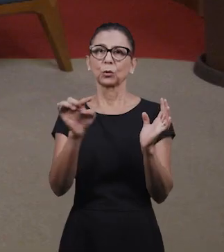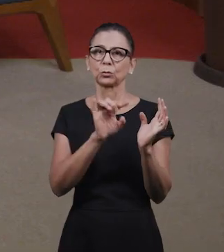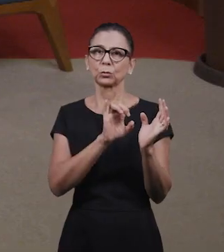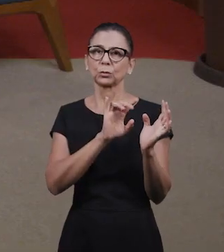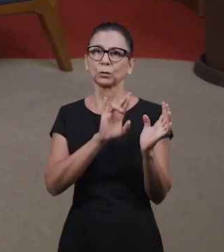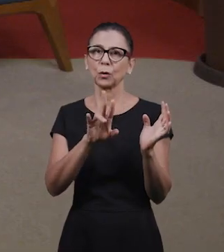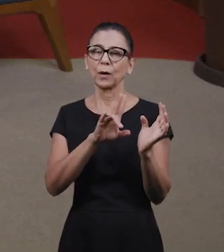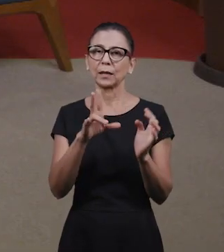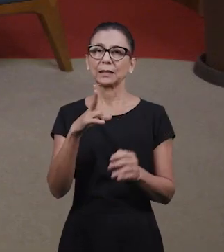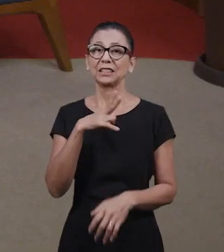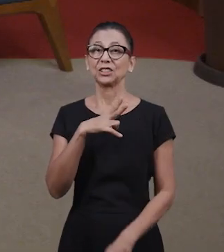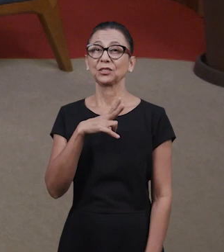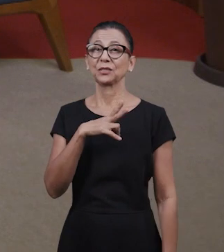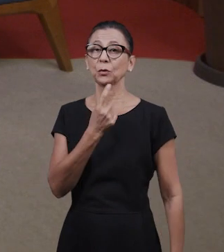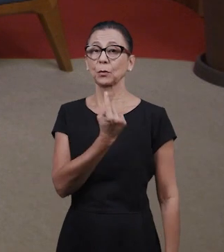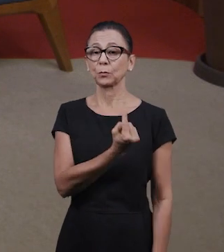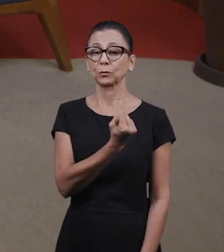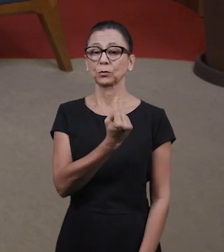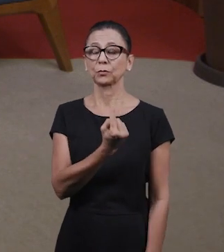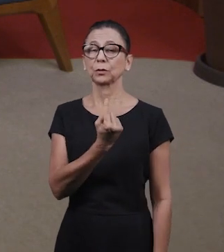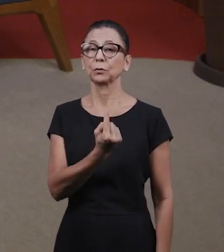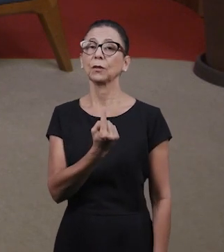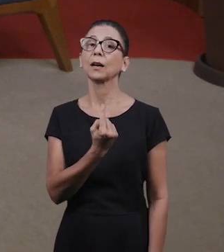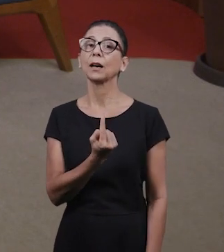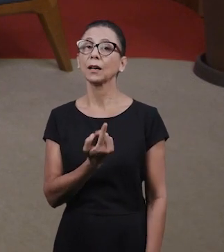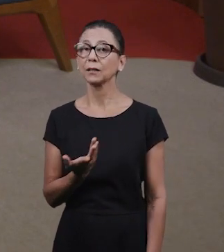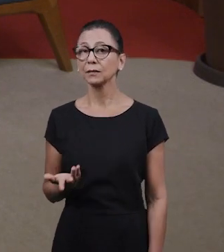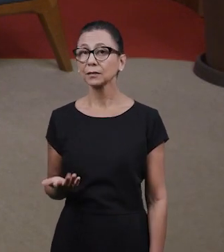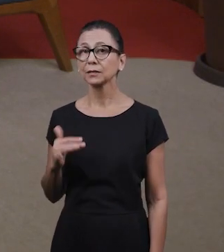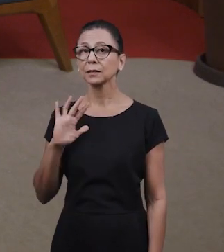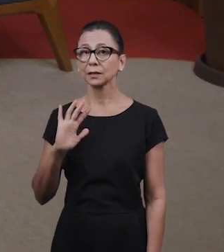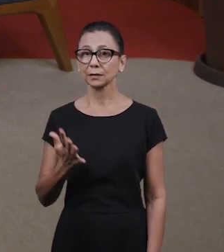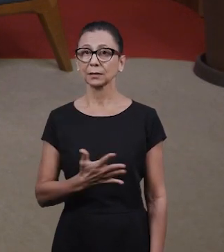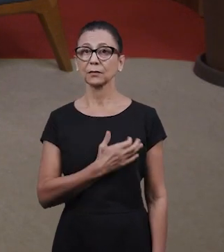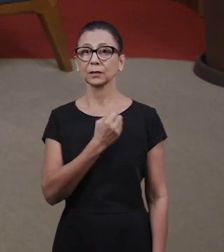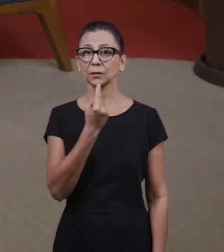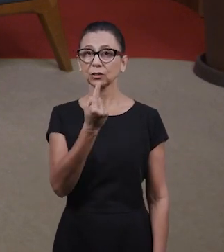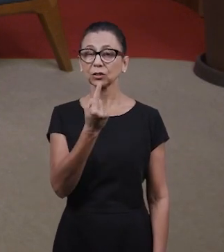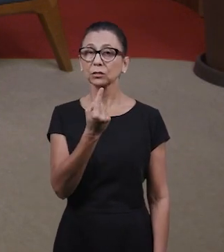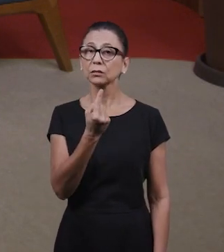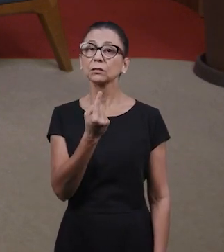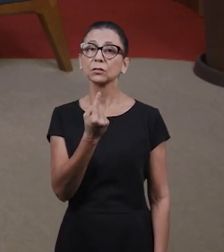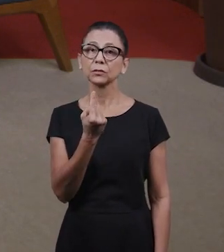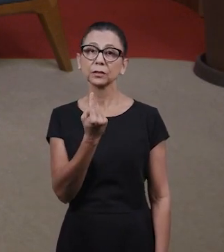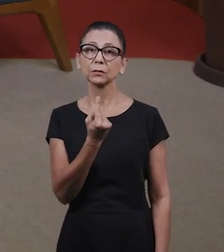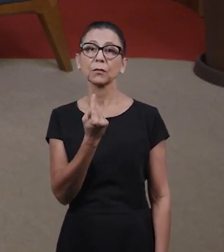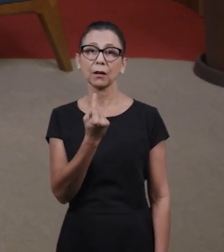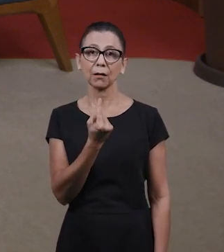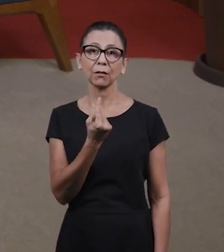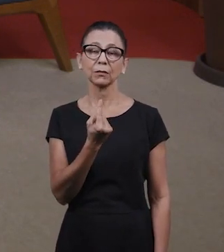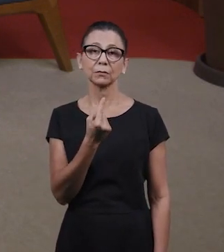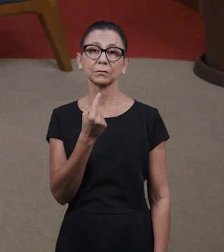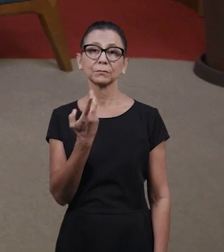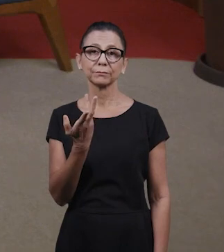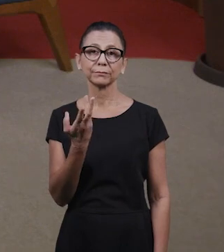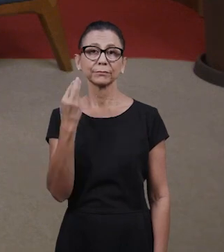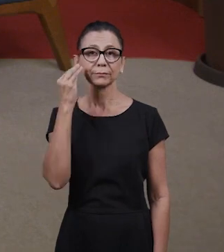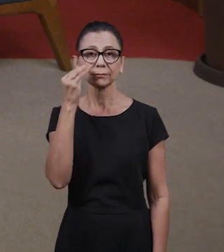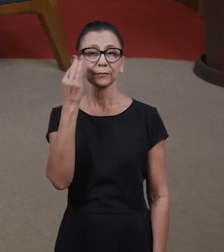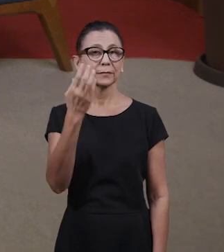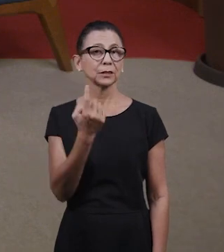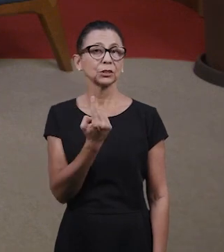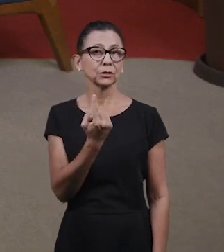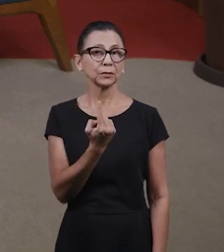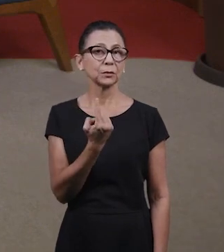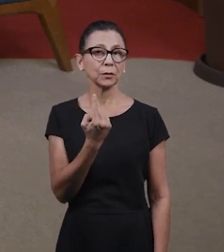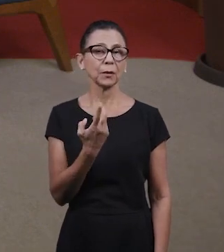une situation individuelle. Le salut est individuel. L'expérience est individuelle. Et l'important, c'est